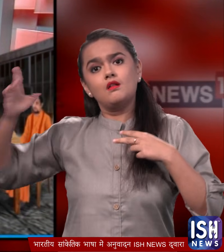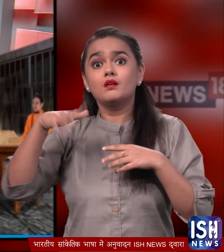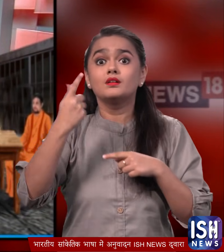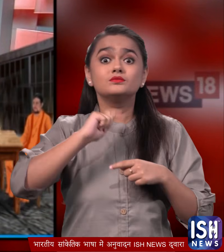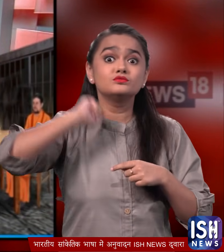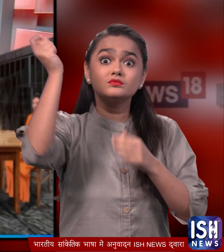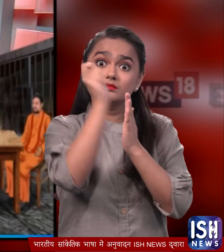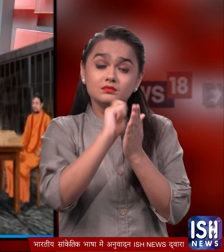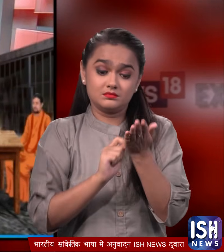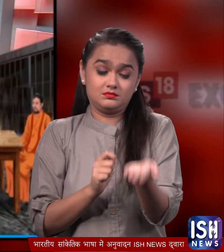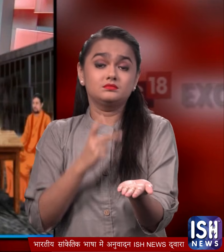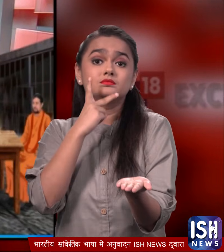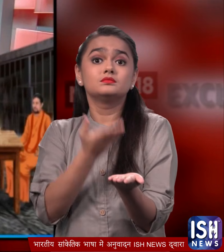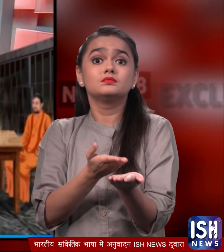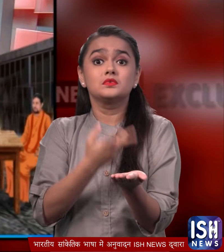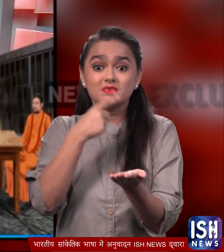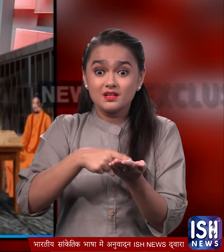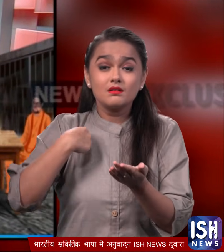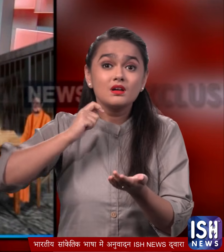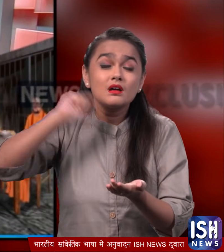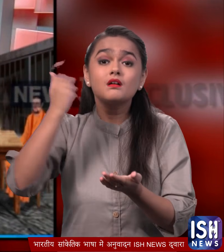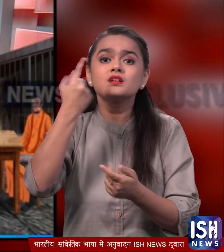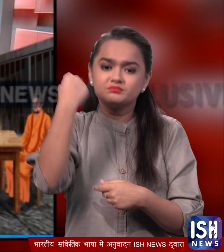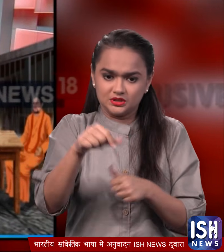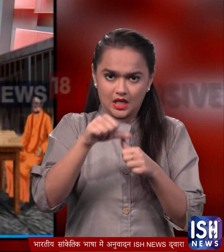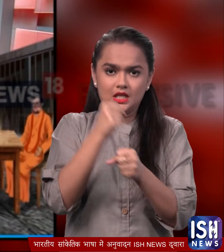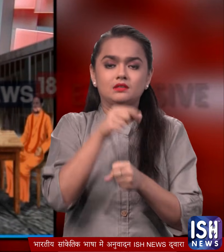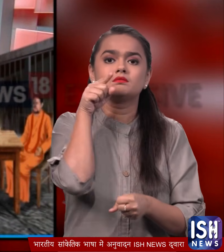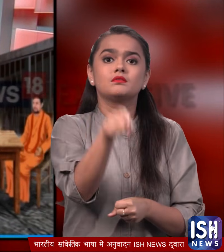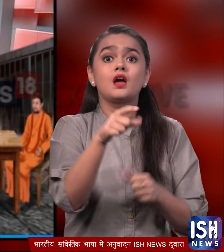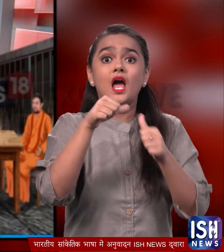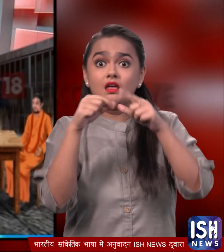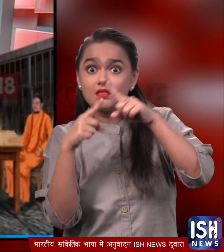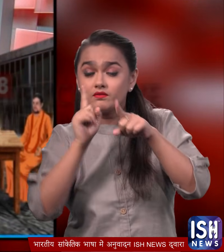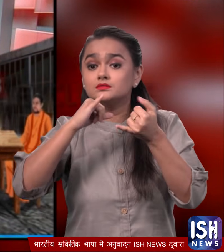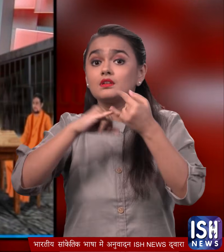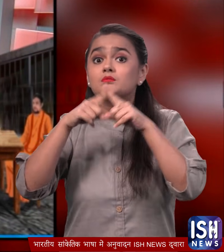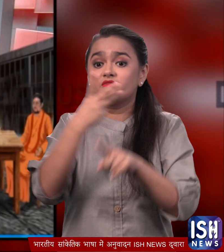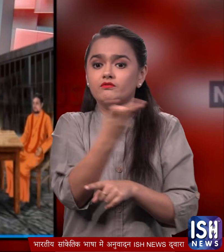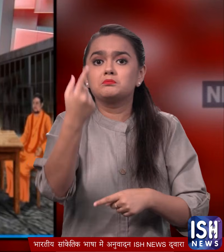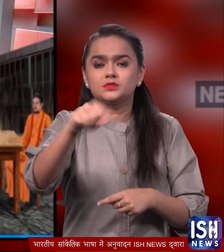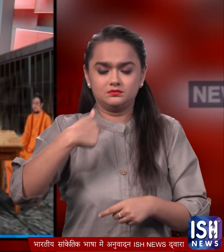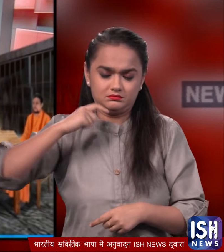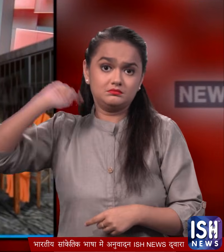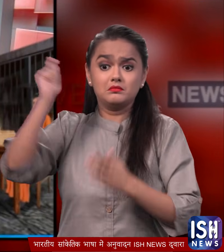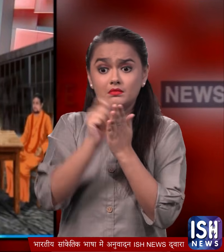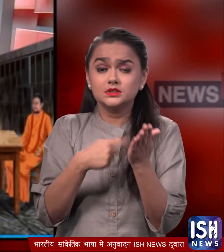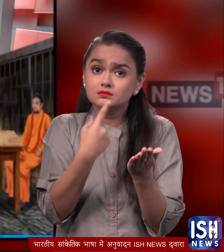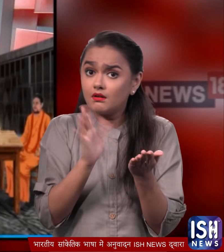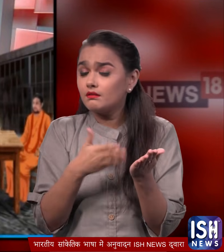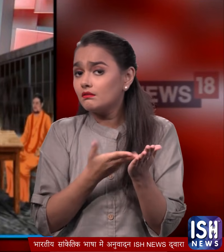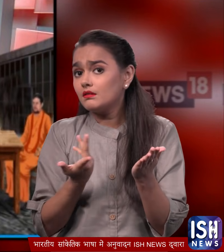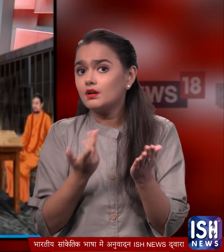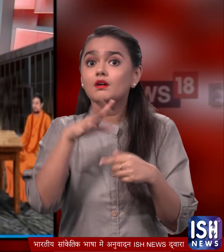भी दिखाया, जिसमें महंत ने अपनी मौत का जिम्मेदार आनंद गिरी, आद्या तिवारी और संदीप तिवारी को बताया था। लेकिन पता चला है